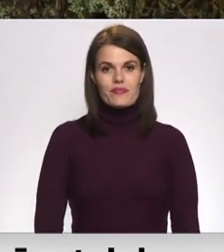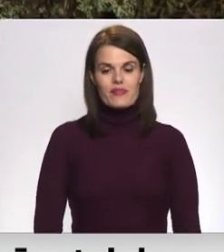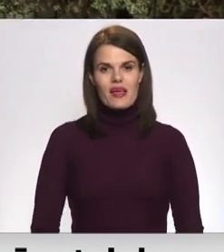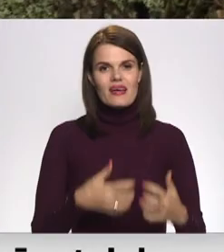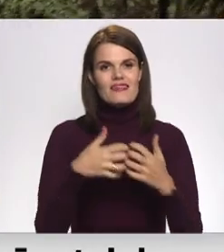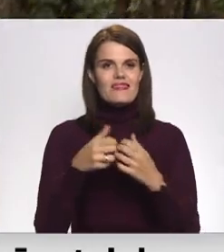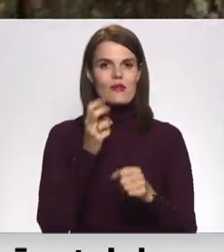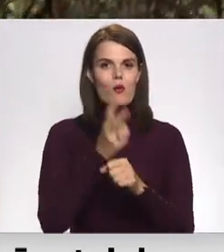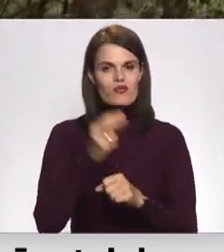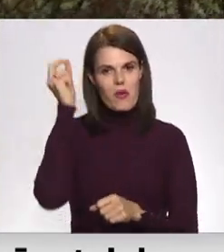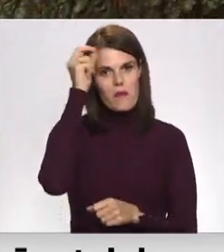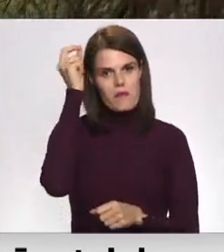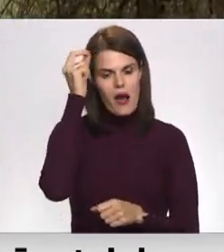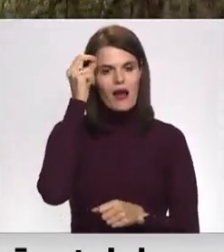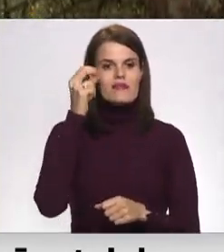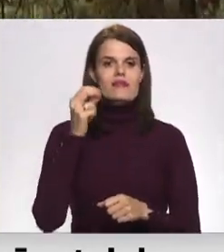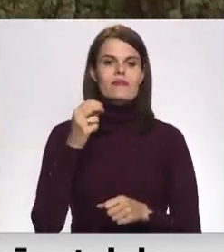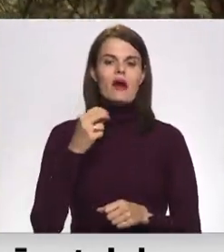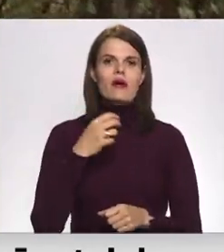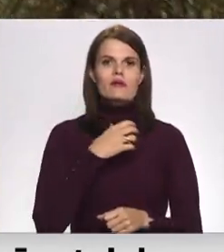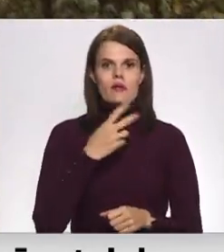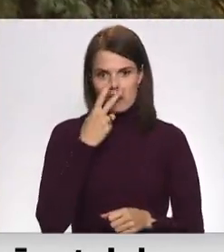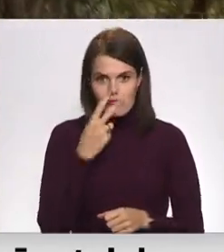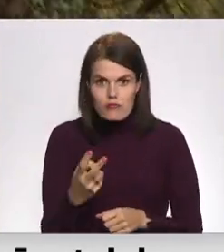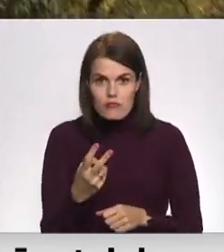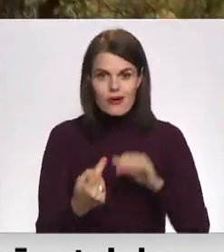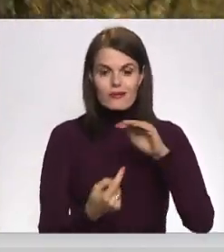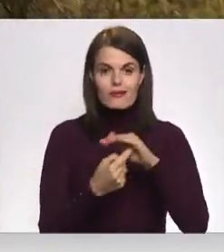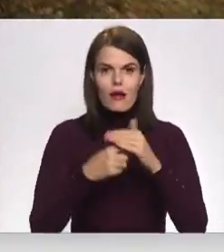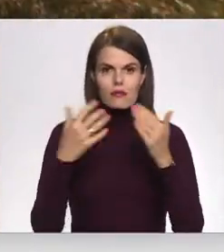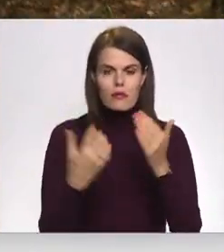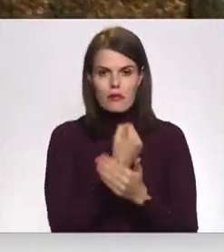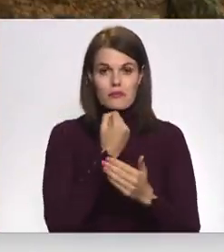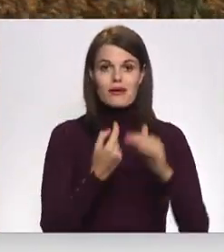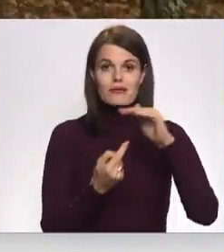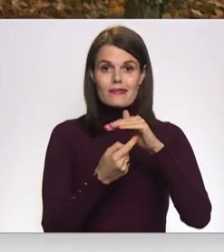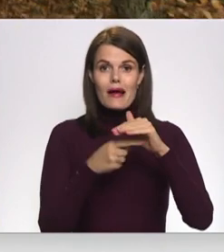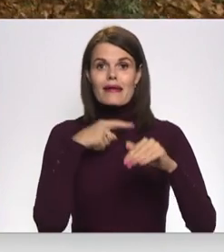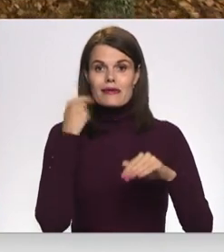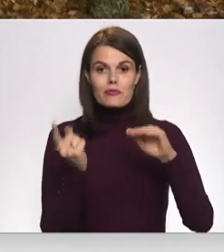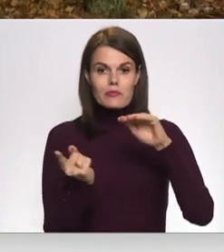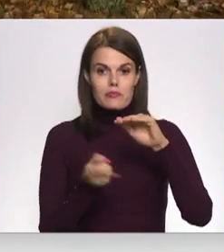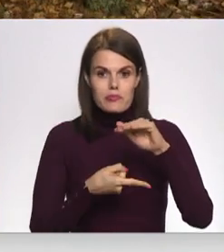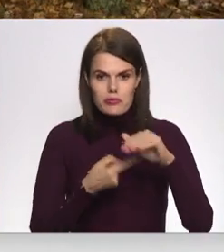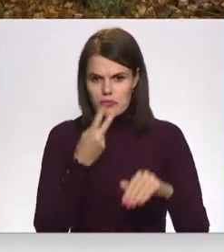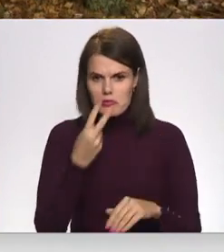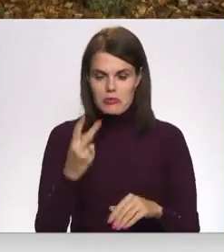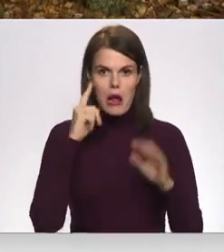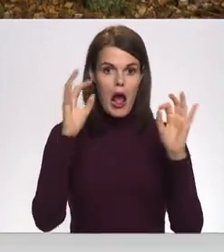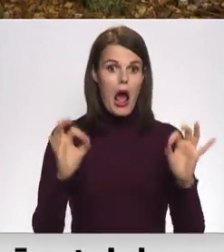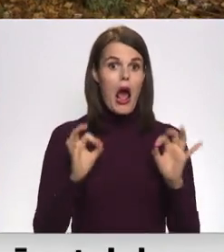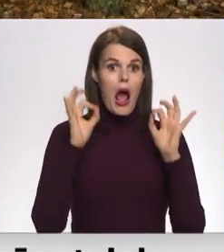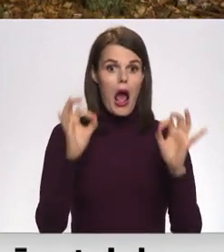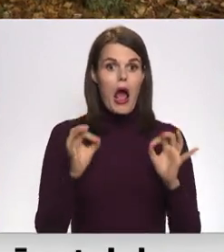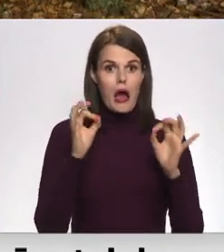Kaujas uzdevums mācībās ir sēņotāja atradums. Griežot sēni, sēņotājs ir ieraudzījis aizdomīgu priekšmetu, kas